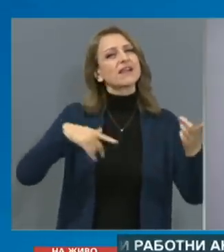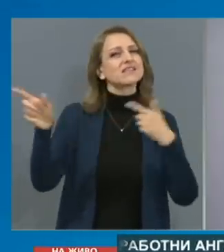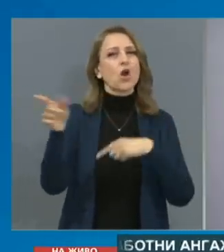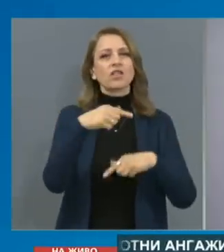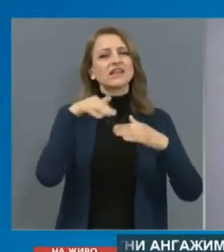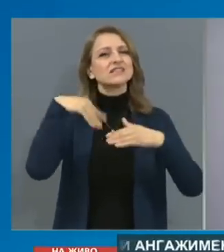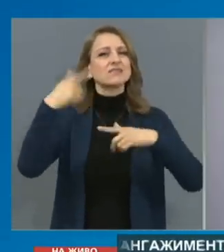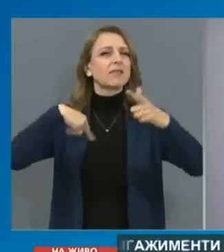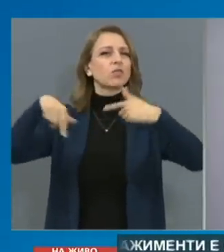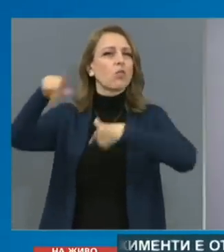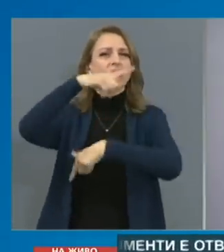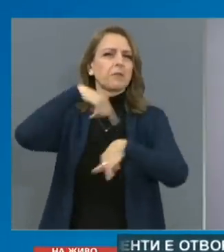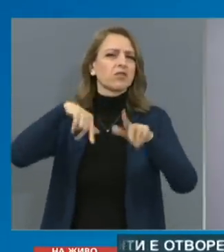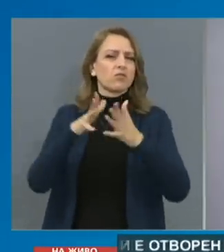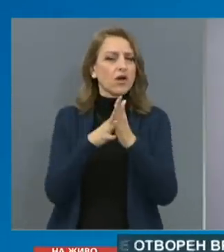разходки, а не веднага.